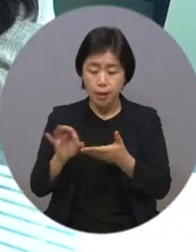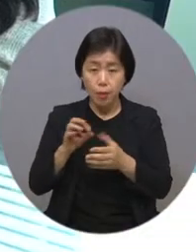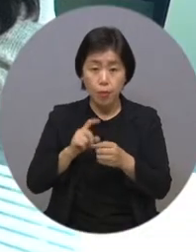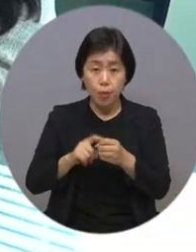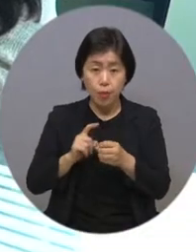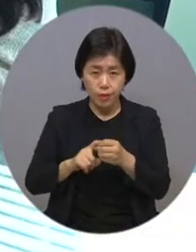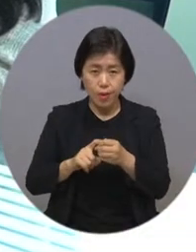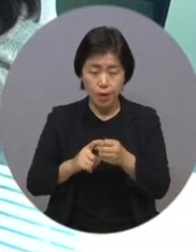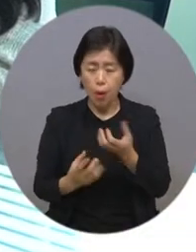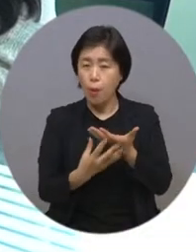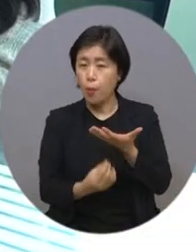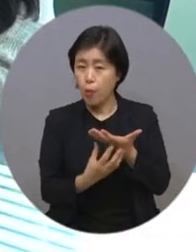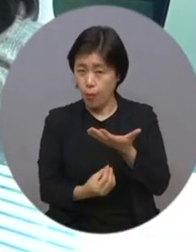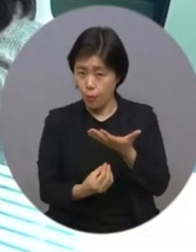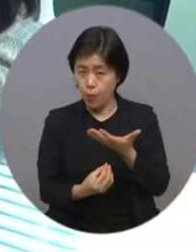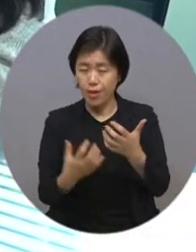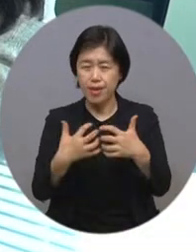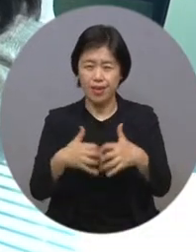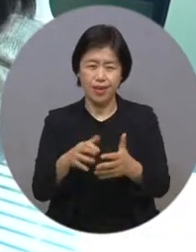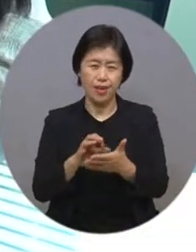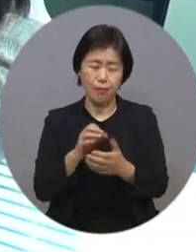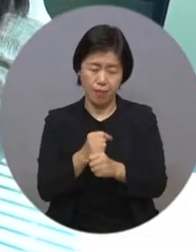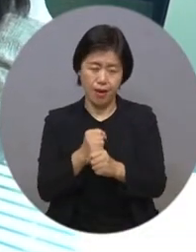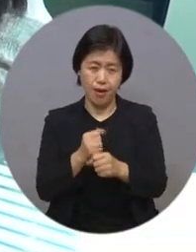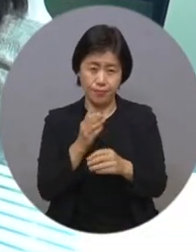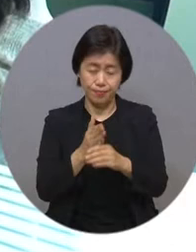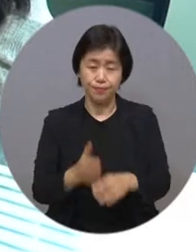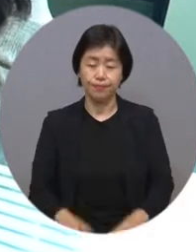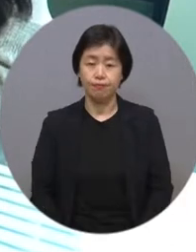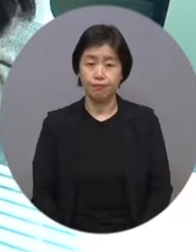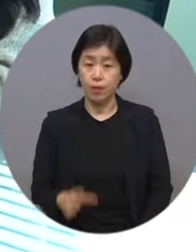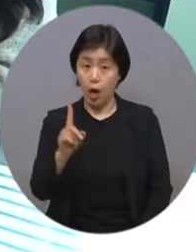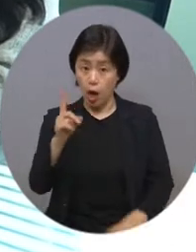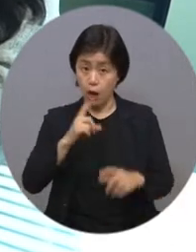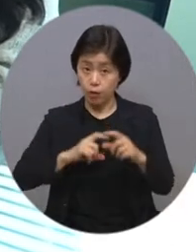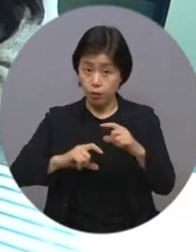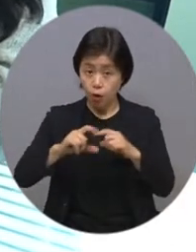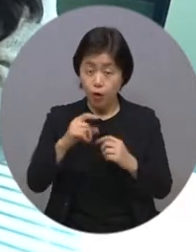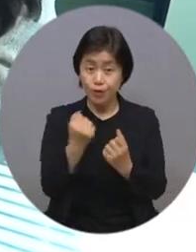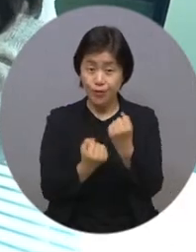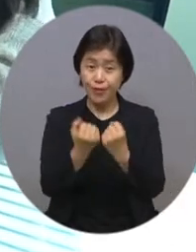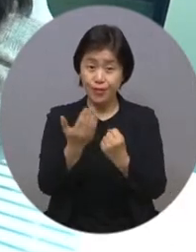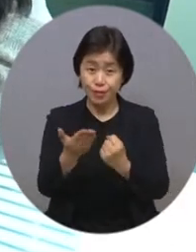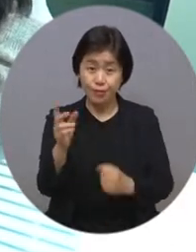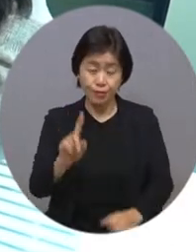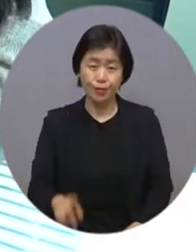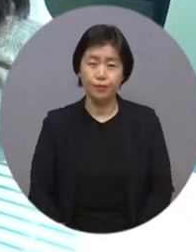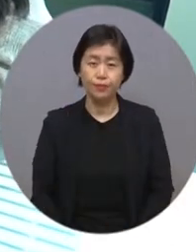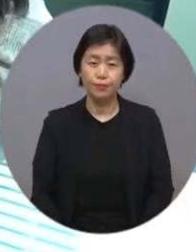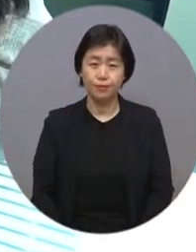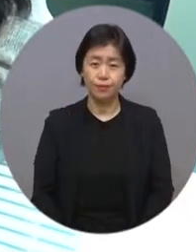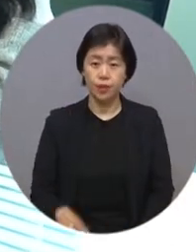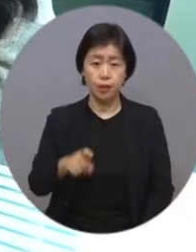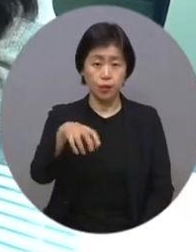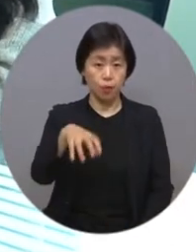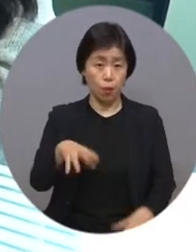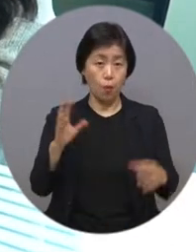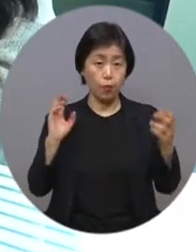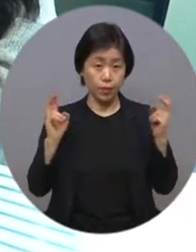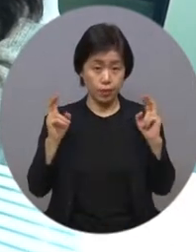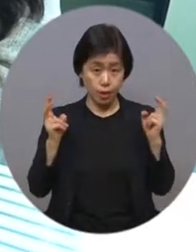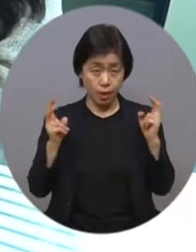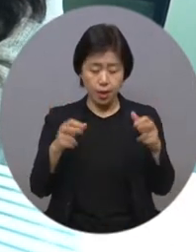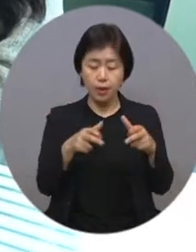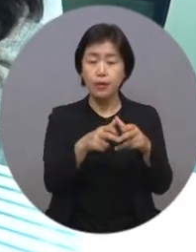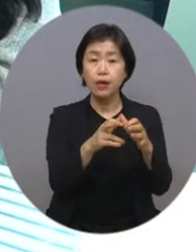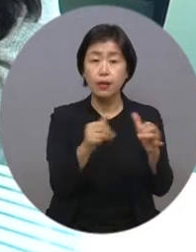있습니다. 그리고 제가 또 덧붙여서 하나 말씀을 드리자면 제가 알기로는 여기 지금 캐논코리아 주식회사가